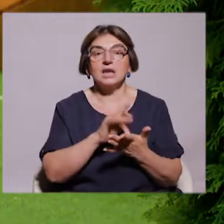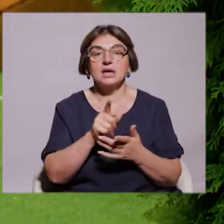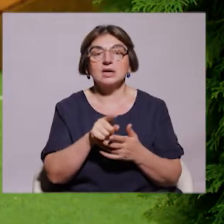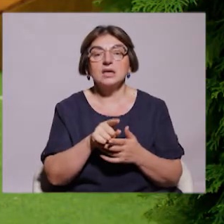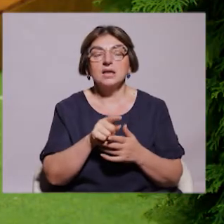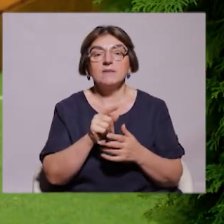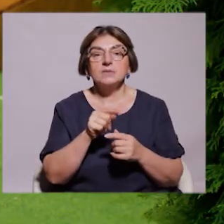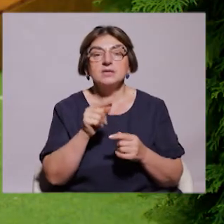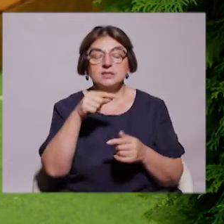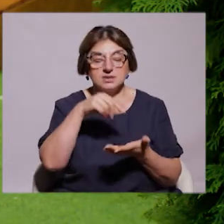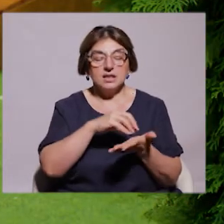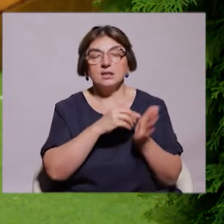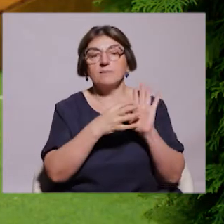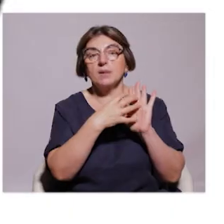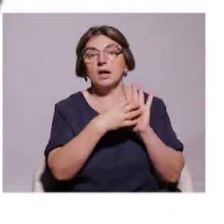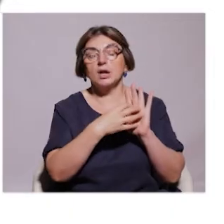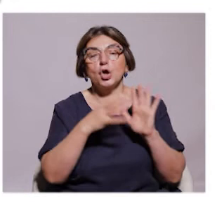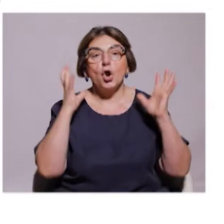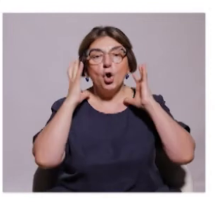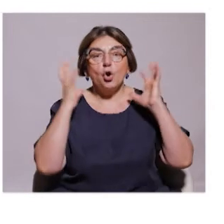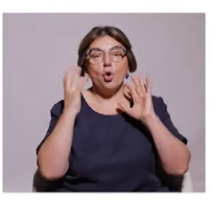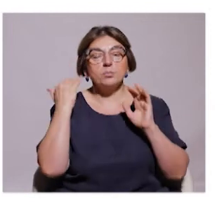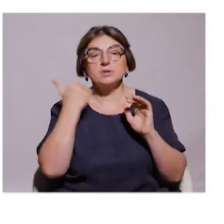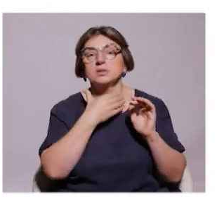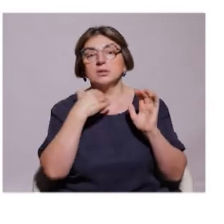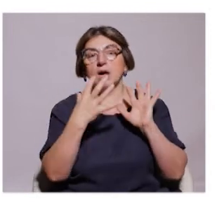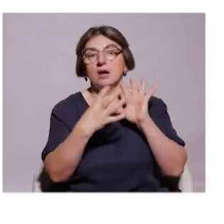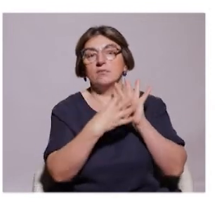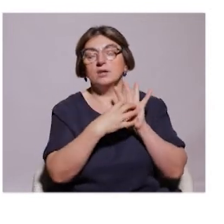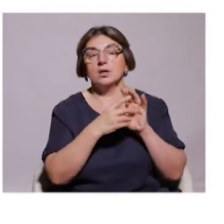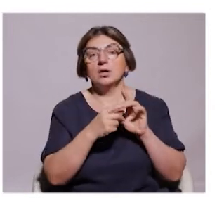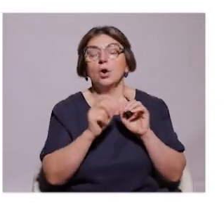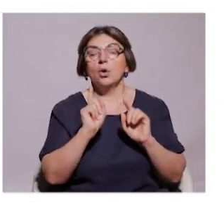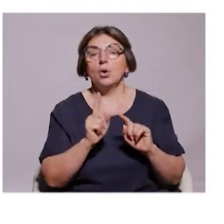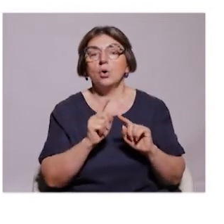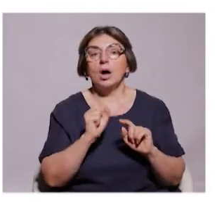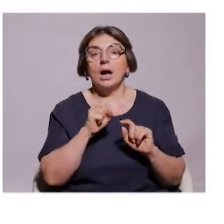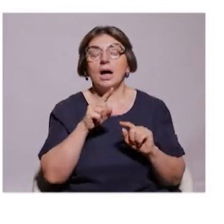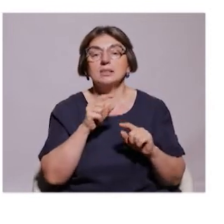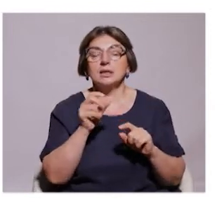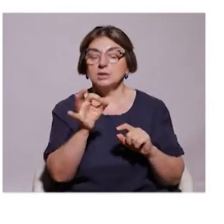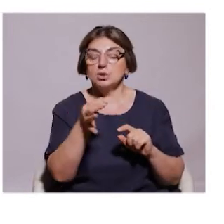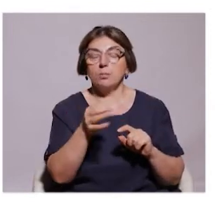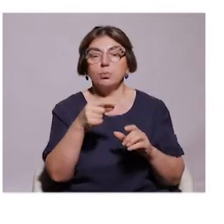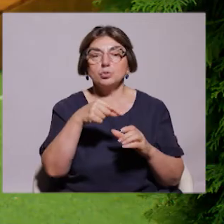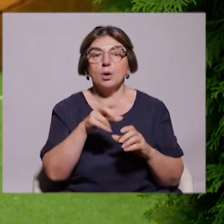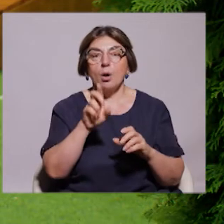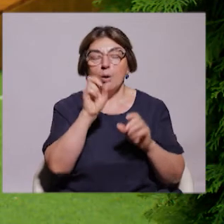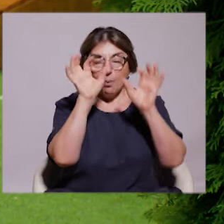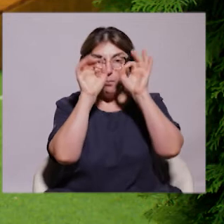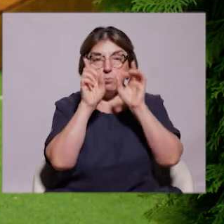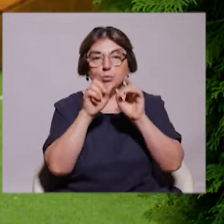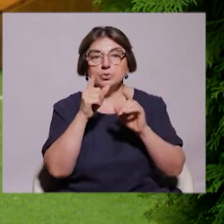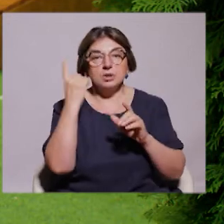შეეხება ათენის მონეტას გამოსახულია ბუს თავი, მაგრამ ყველაზე მნიშვნელოვანი ფაქტი ის გახლავთ, რომ